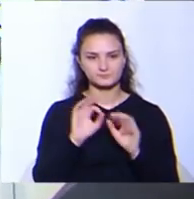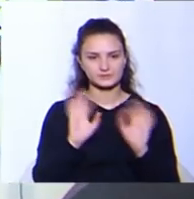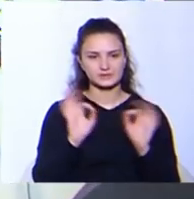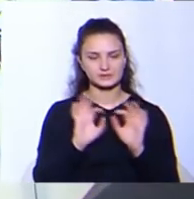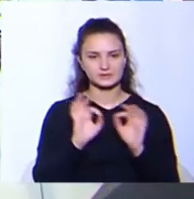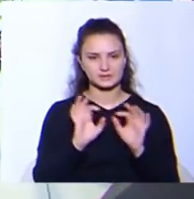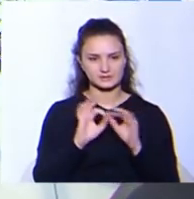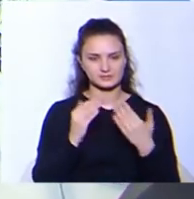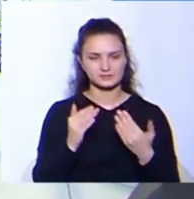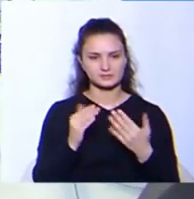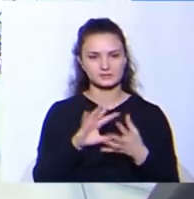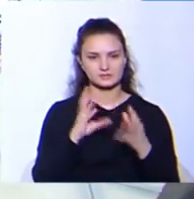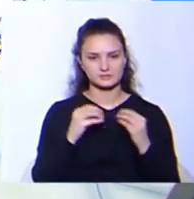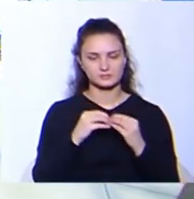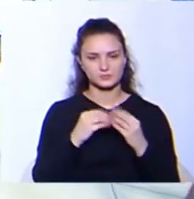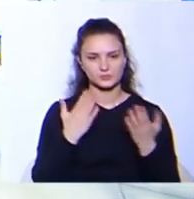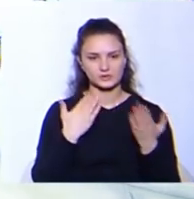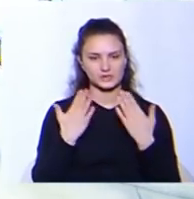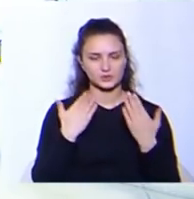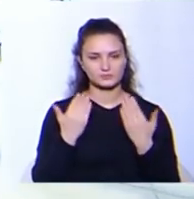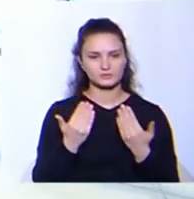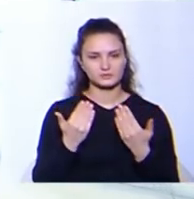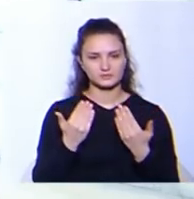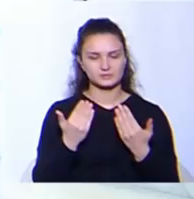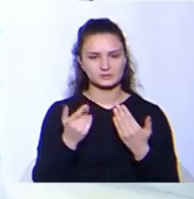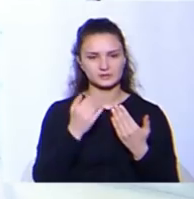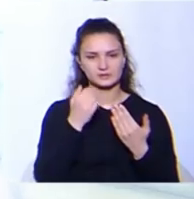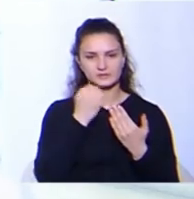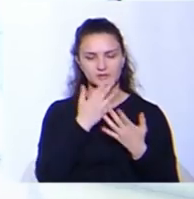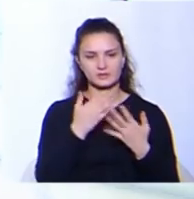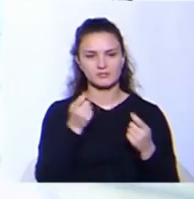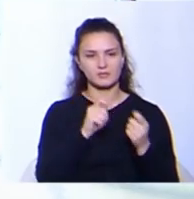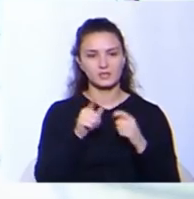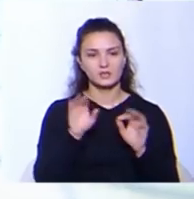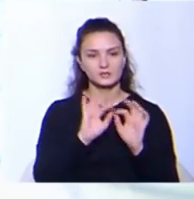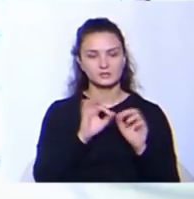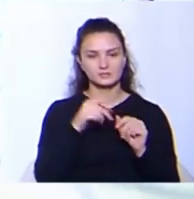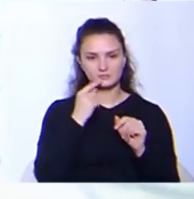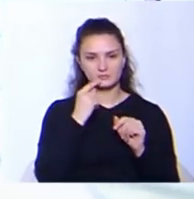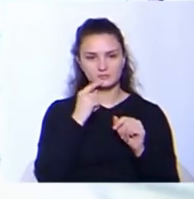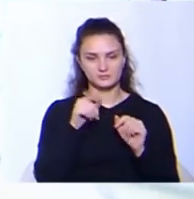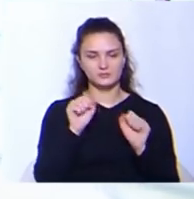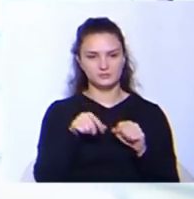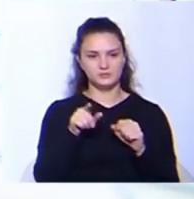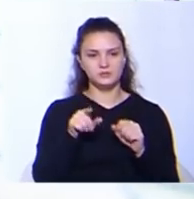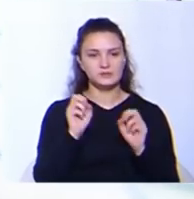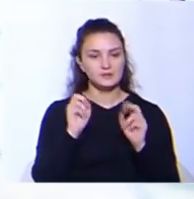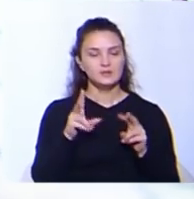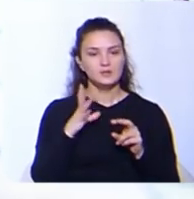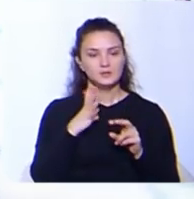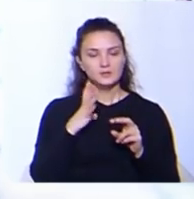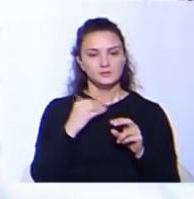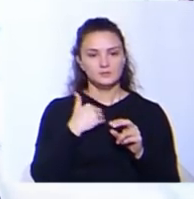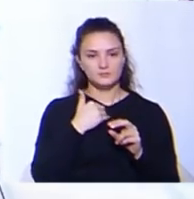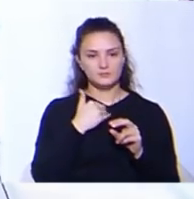აღსაწერი რომელიც პრინციპში ურთიერთობის თვალსაზრისით ნივთიერებებთან რომელიც თქვენ ახსენეთ შეიძლება საბედის წერო აღმოჩნდეს და